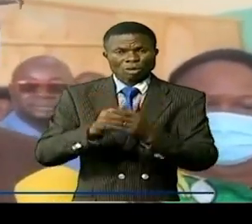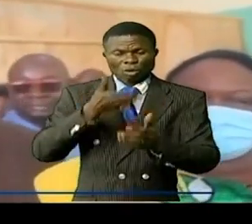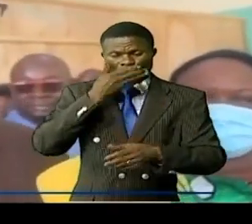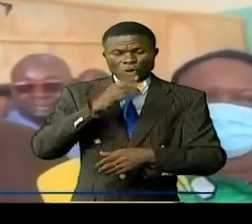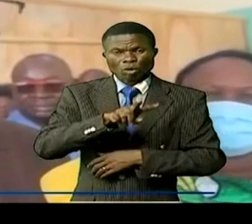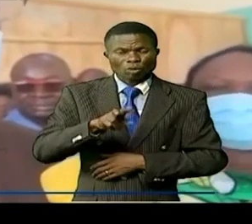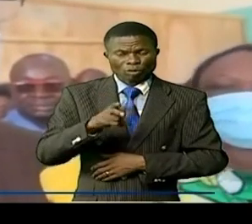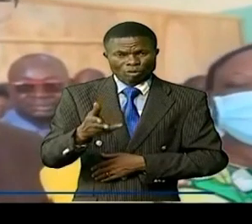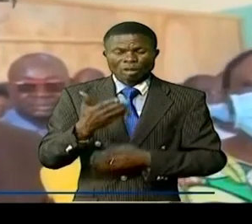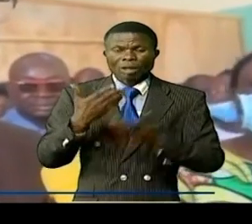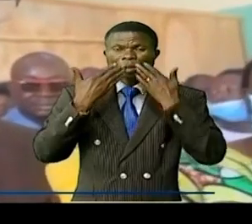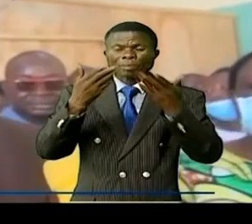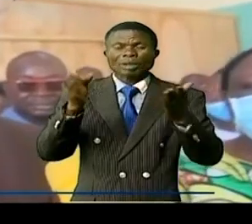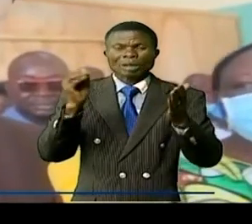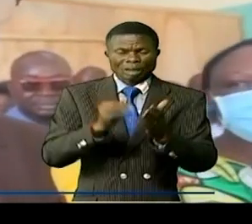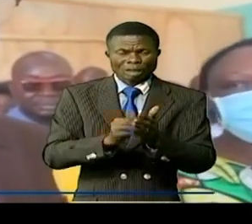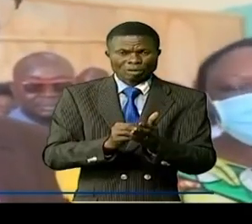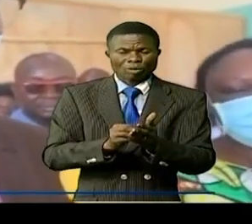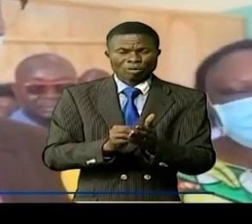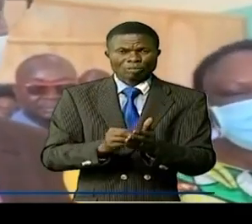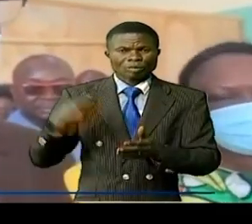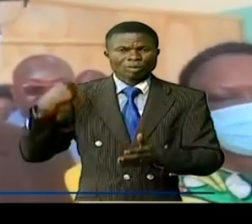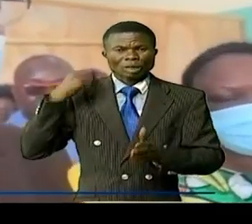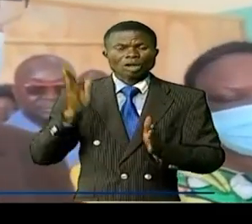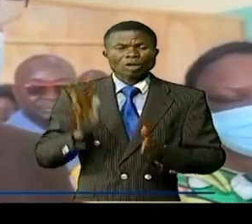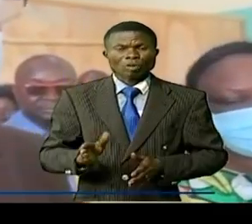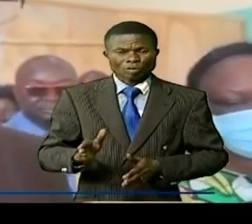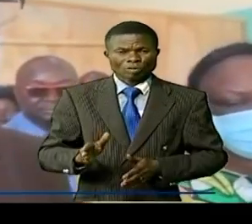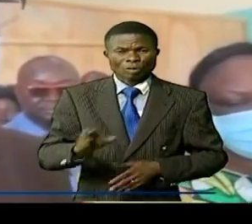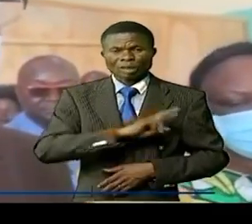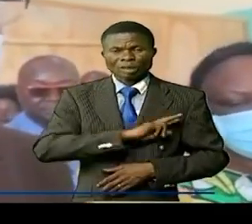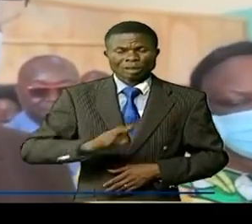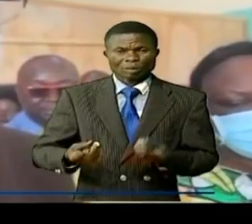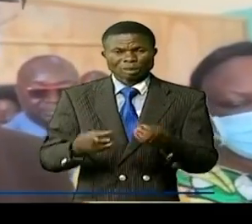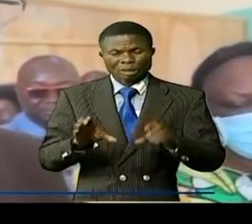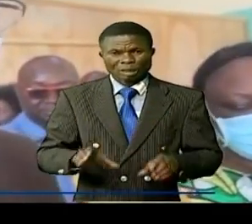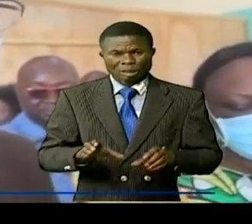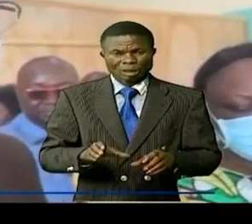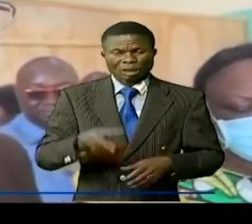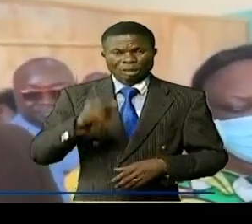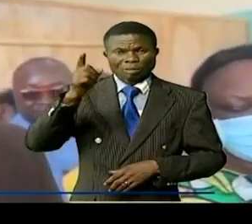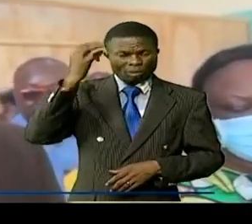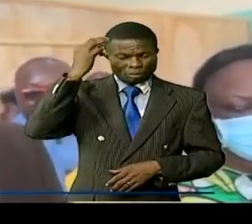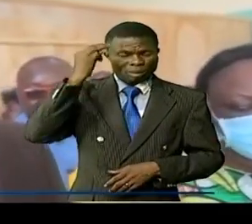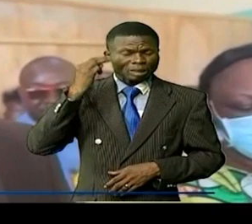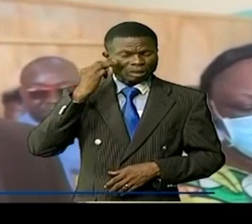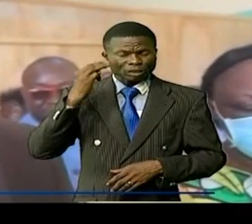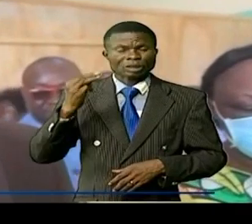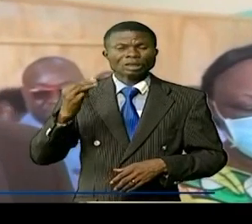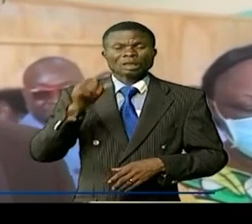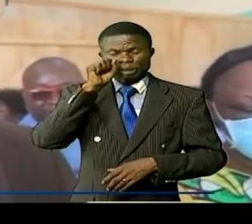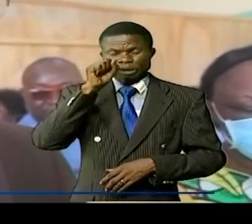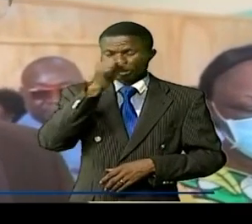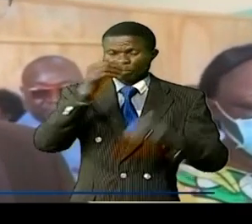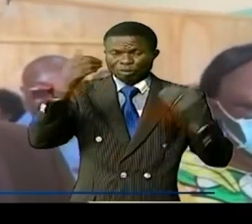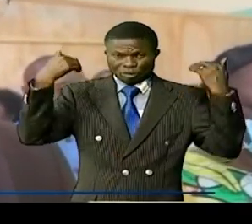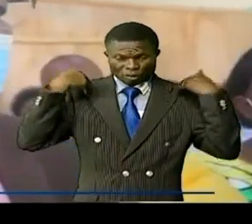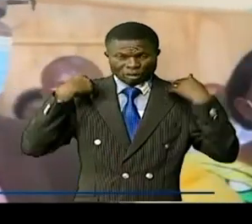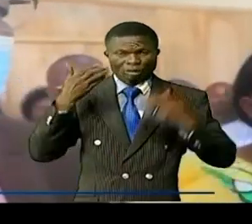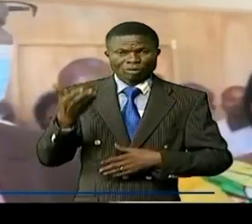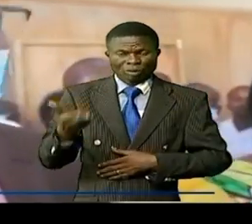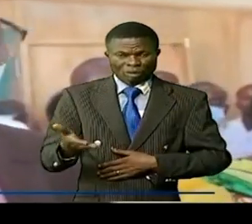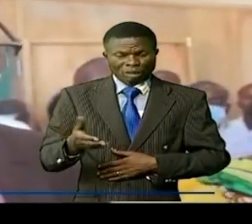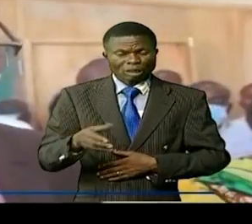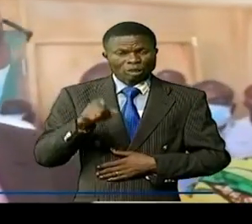Covid-19. Nous remercions également le gouvernement de la République dirigé par son Excellence Samalou Kondé, qui est Premier ministre.